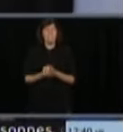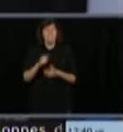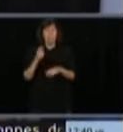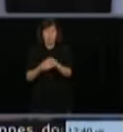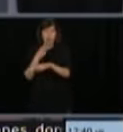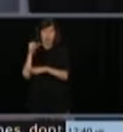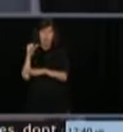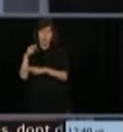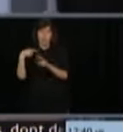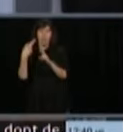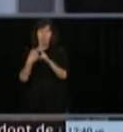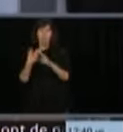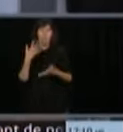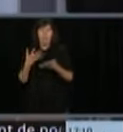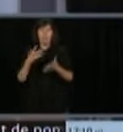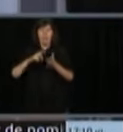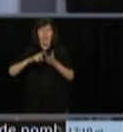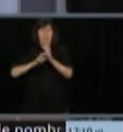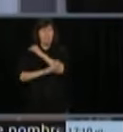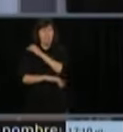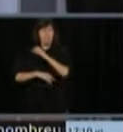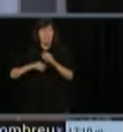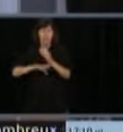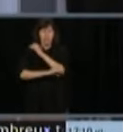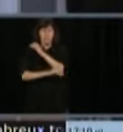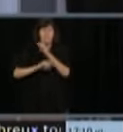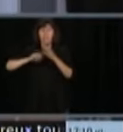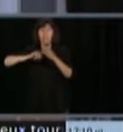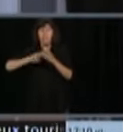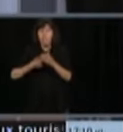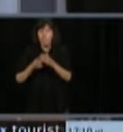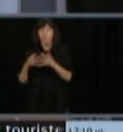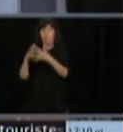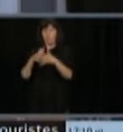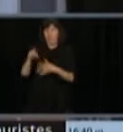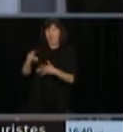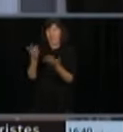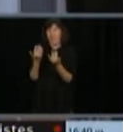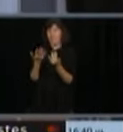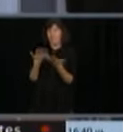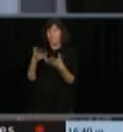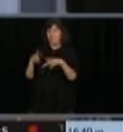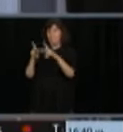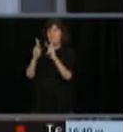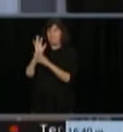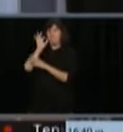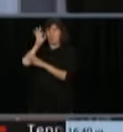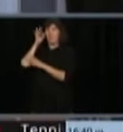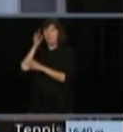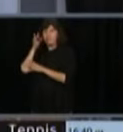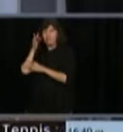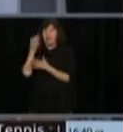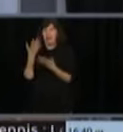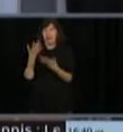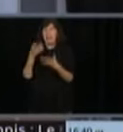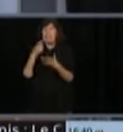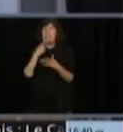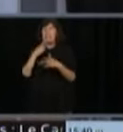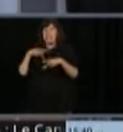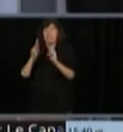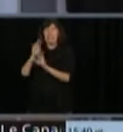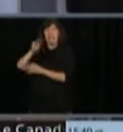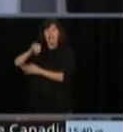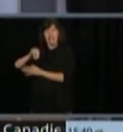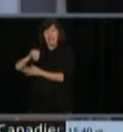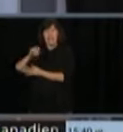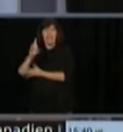attendent l'autorisation de la FDA par rapport à la question de la troisième dose. C'est conditionnel à l'autorisation de la FDA. Ça va être la même chose